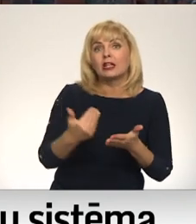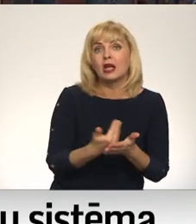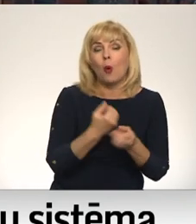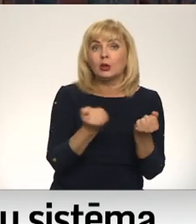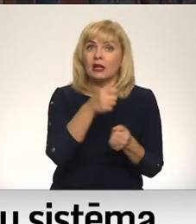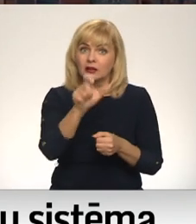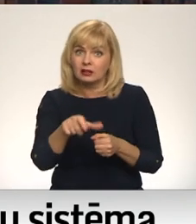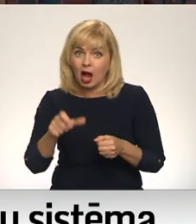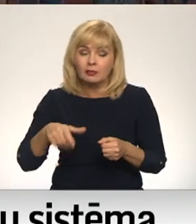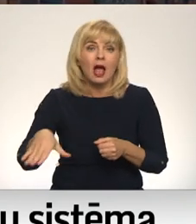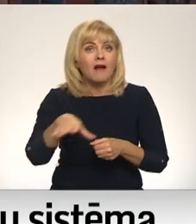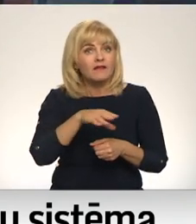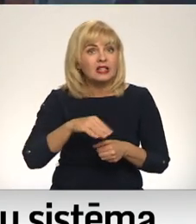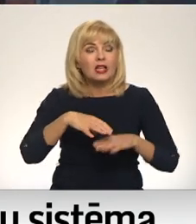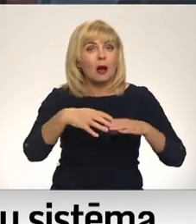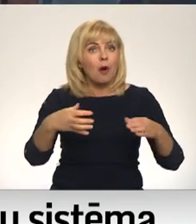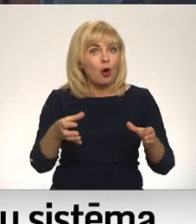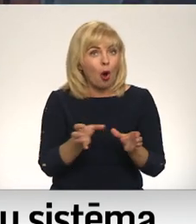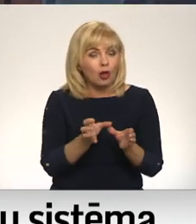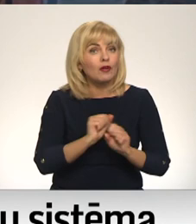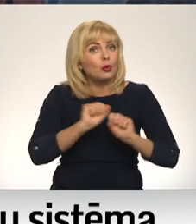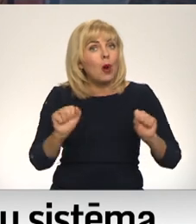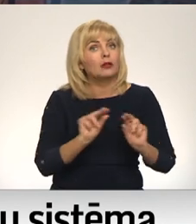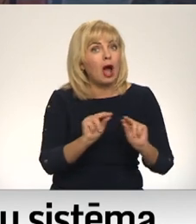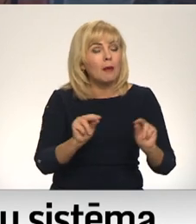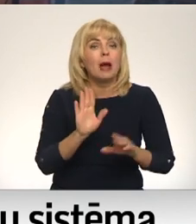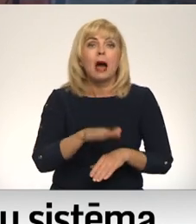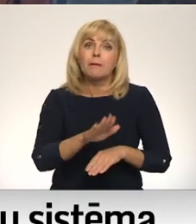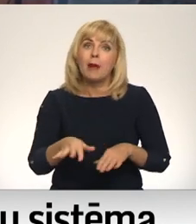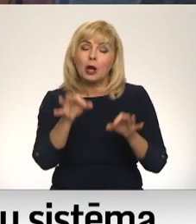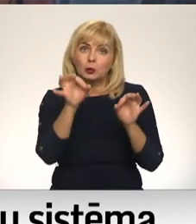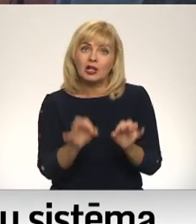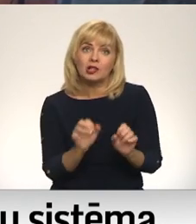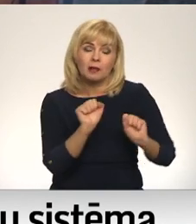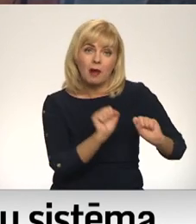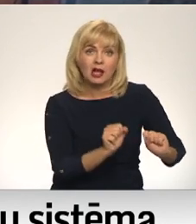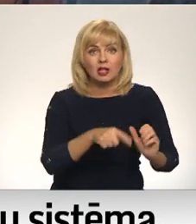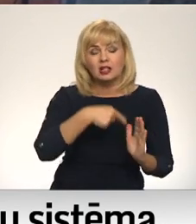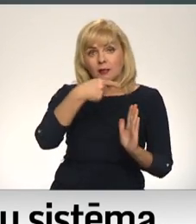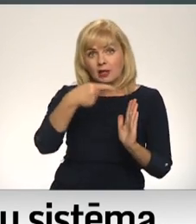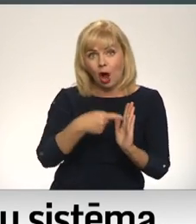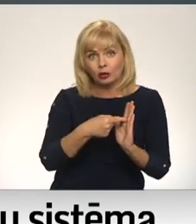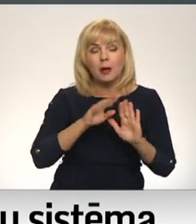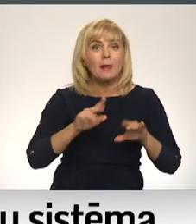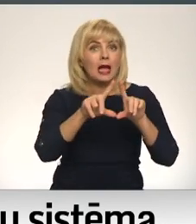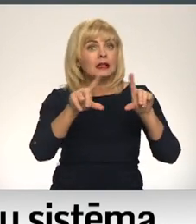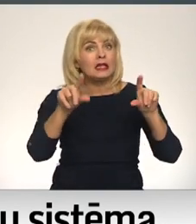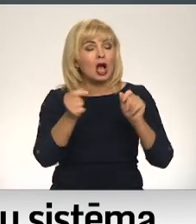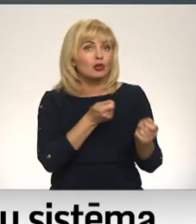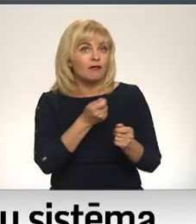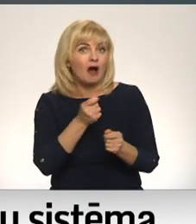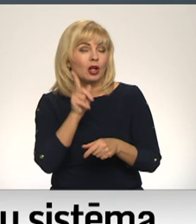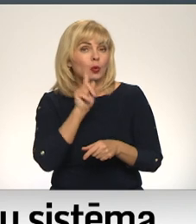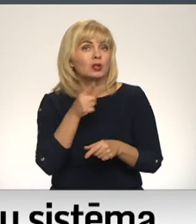darbinieki. Visam kolektīvam nodrošinātas apmācības par bērnu tiesību aizsardzības jautājumiem, bet iestādes vadība uz